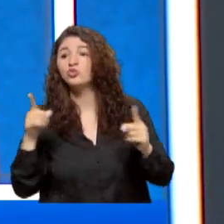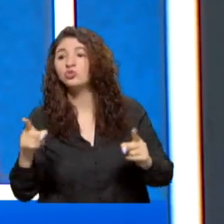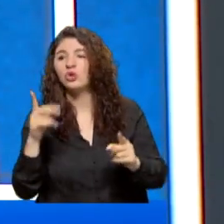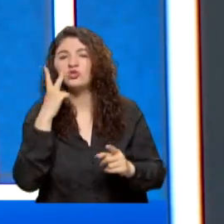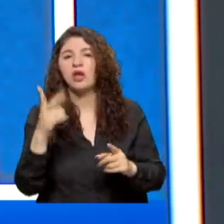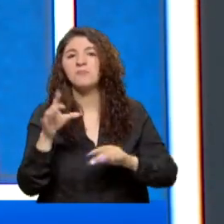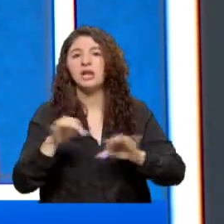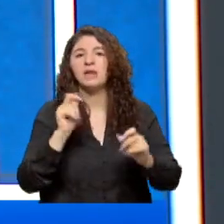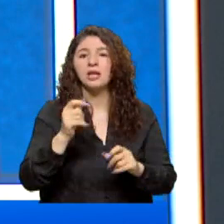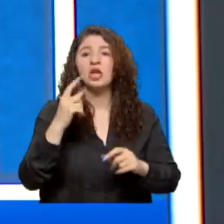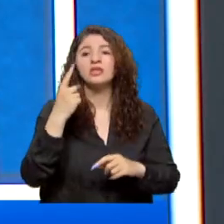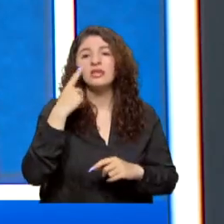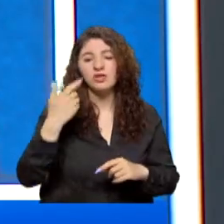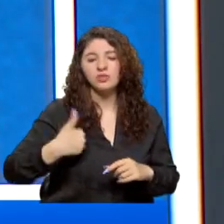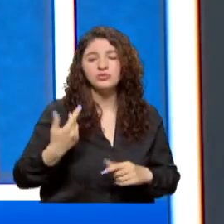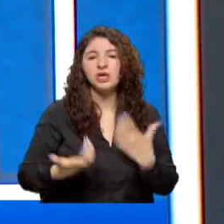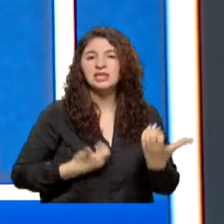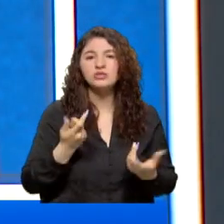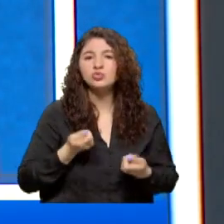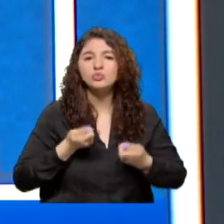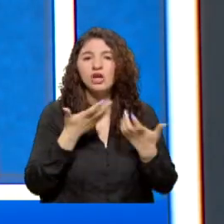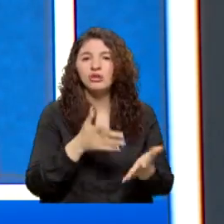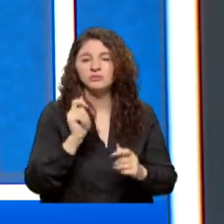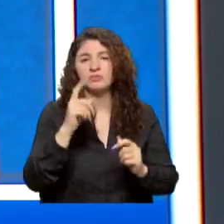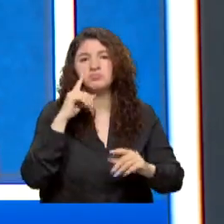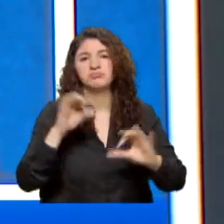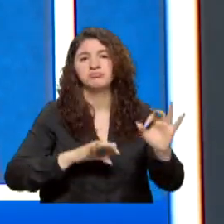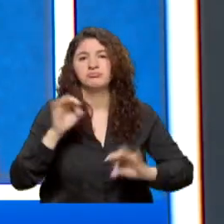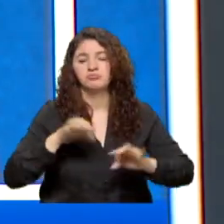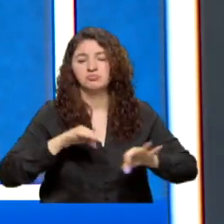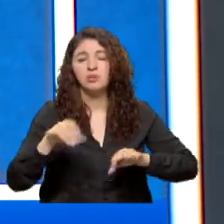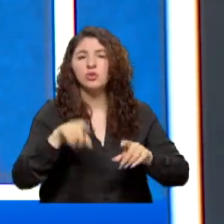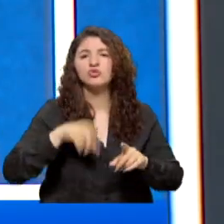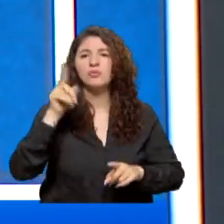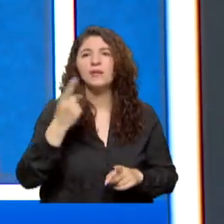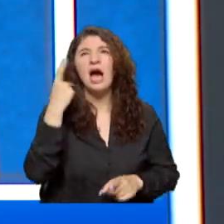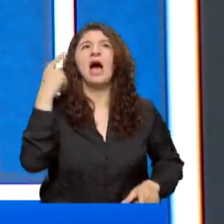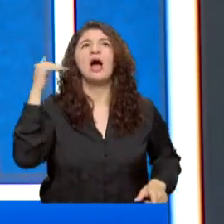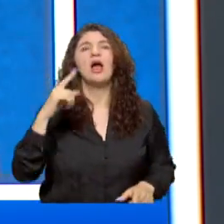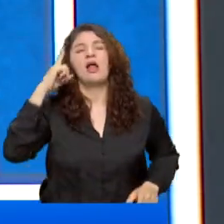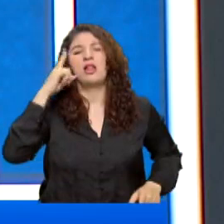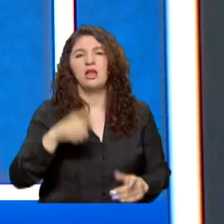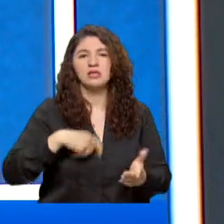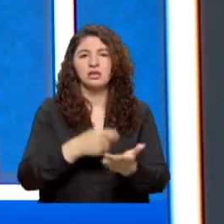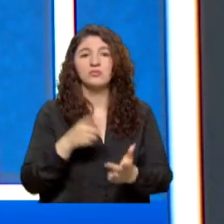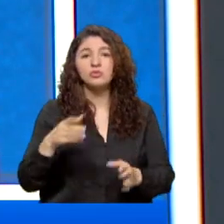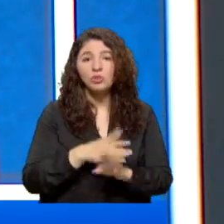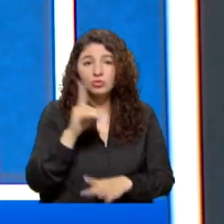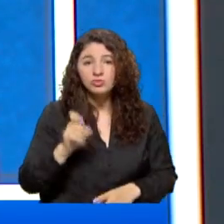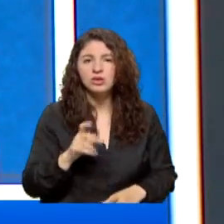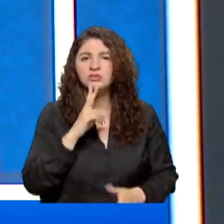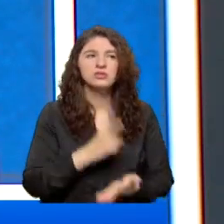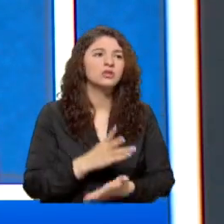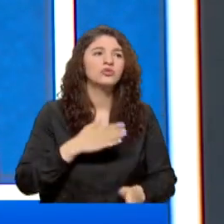planlamalar yapardı kamu kaynaklarının nasıl kullanacağına dair planlama yaparken şimdi bulaştı günü bitkilerin aklına gelerek yapılan yatırımlar doğru